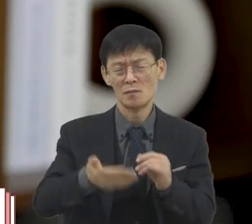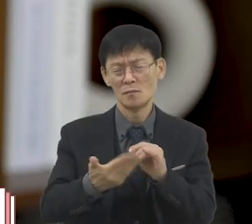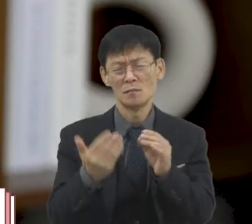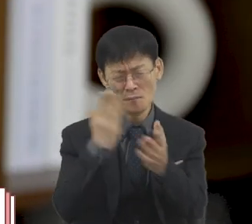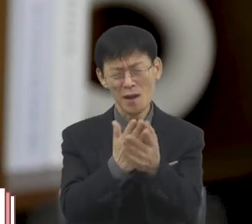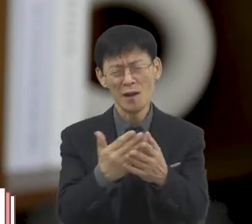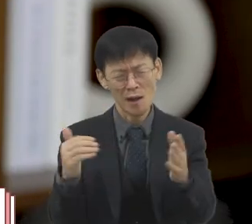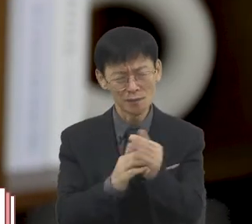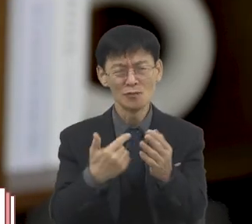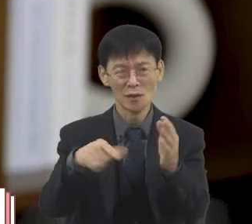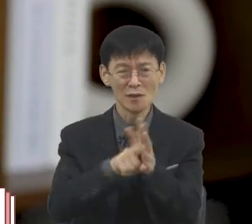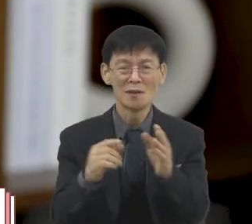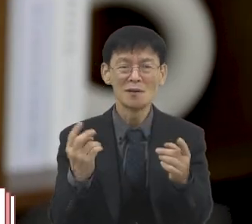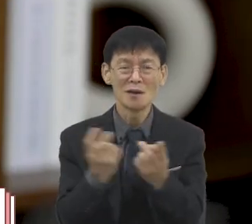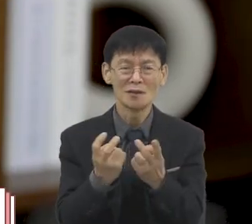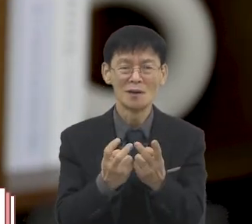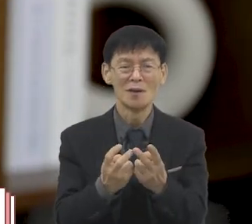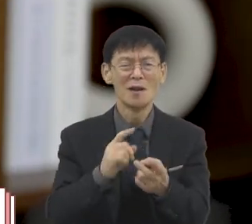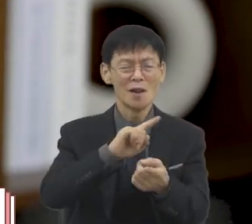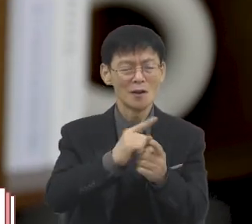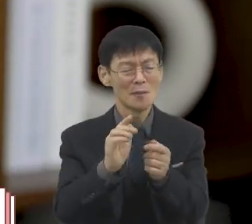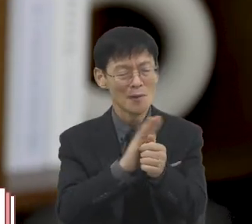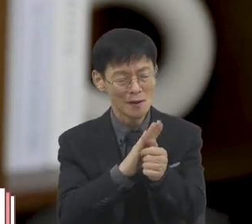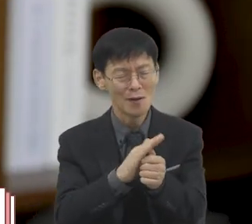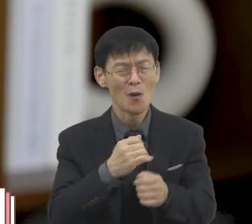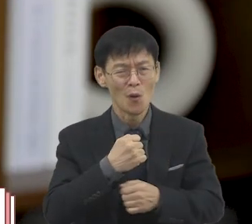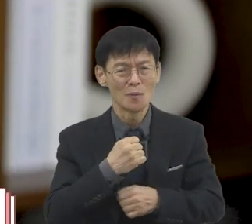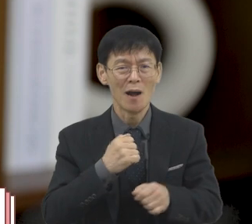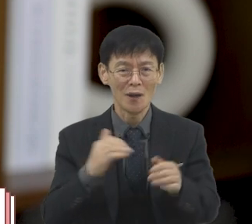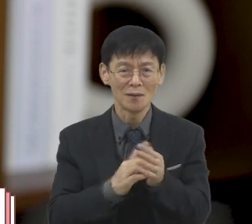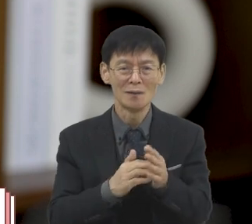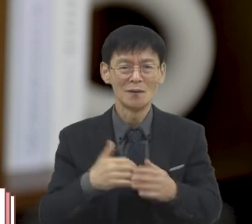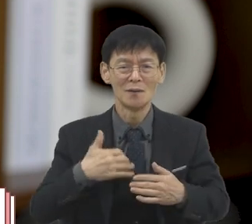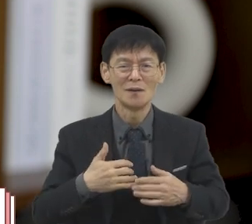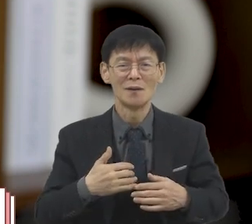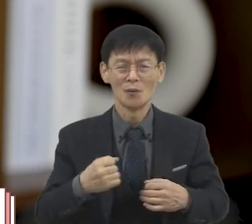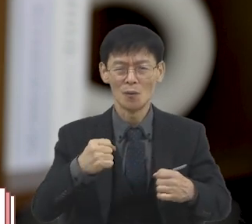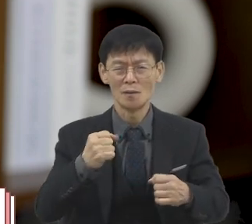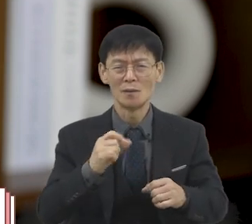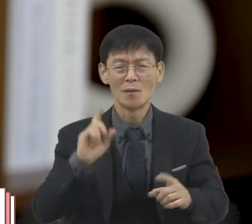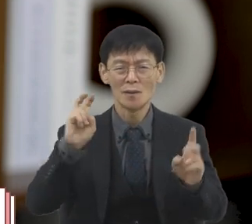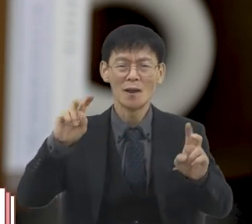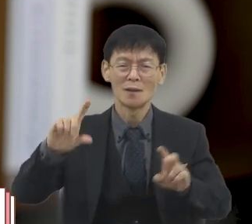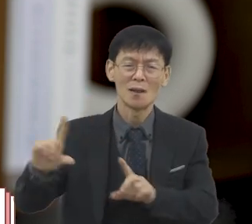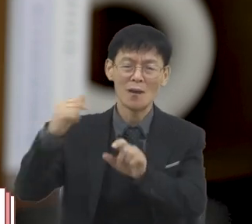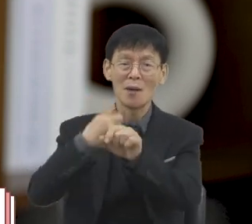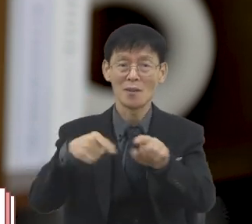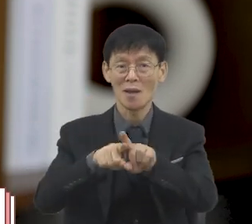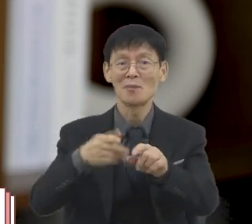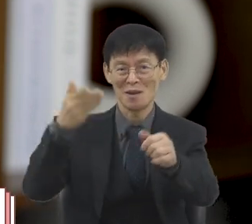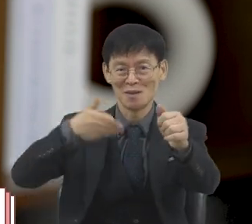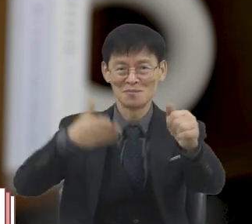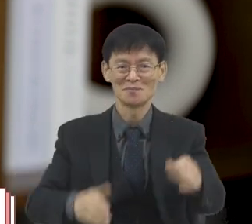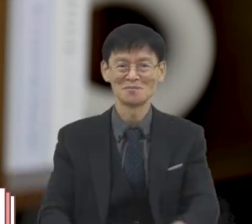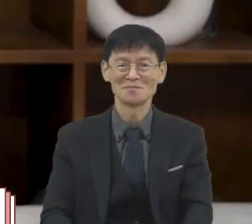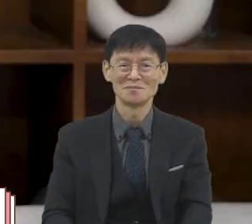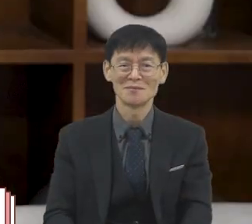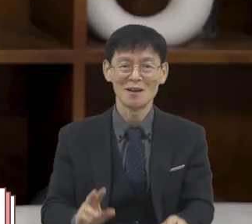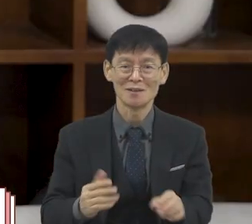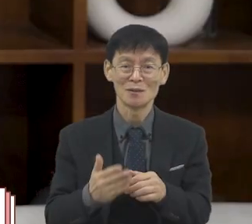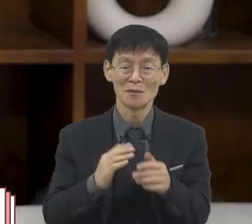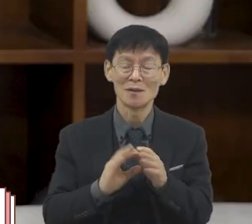직장에서 성희롱이 일어나지 않도록 서로 배려하고 조심하면서 즐겁고 건강한 직장 생활 함께 해봐요.